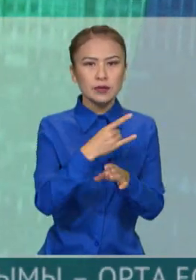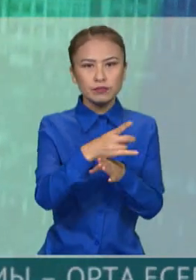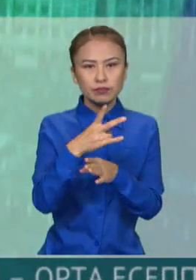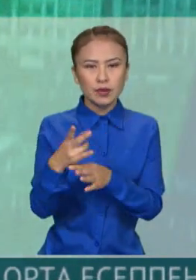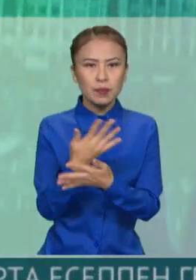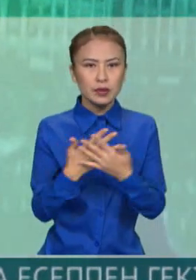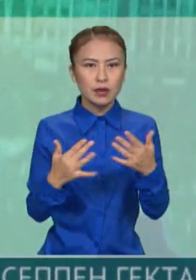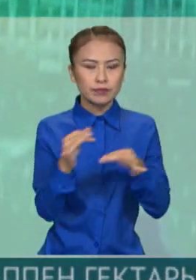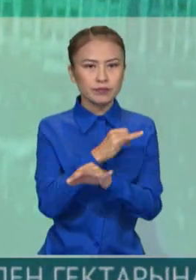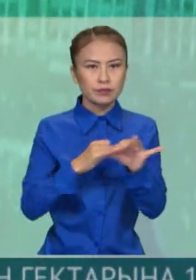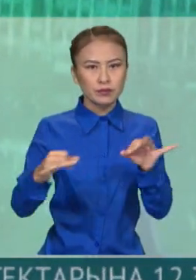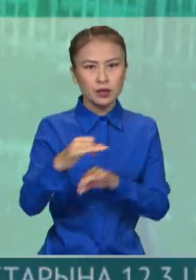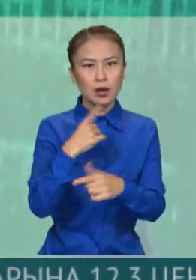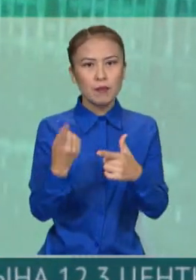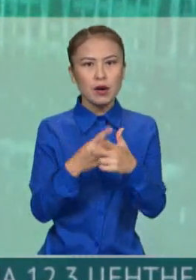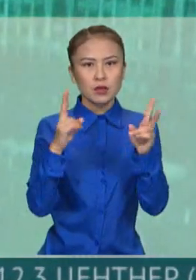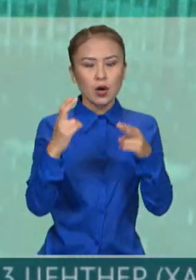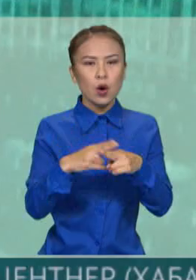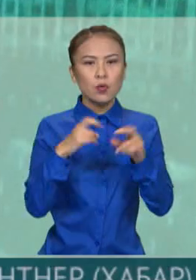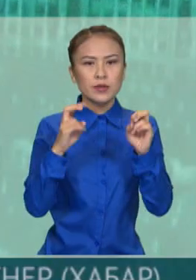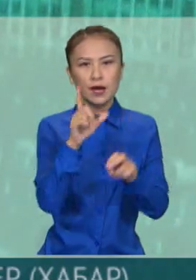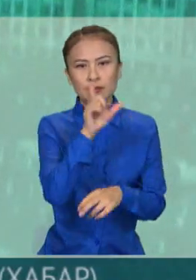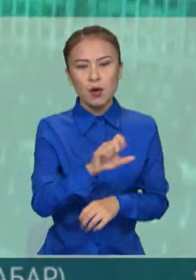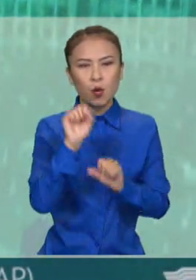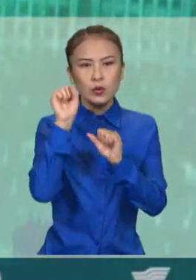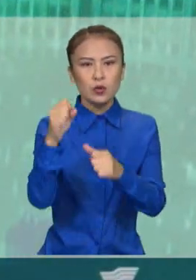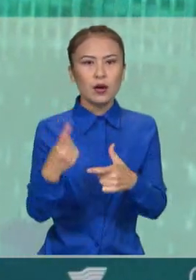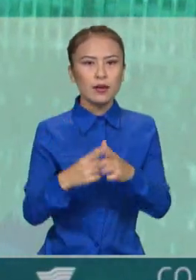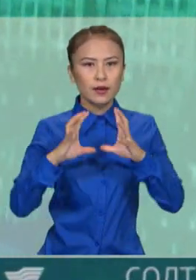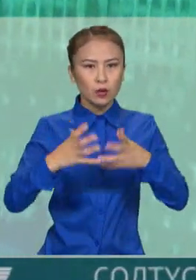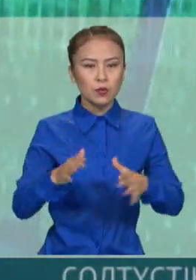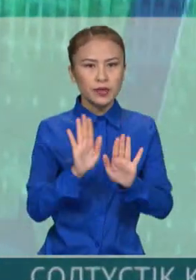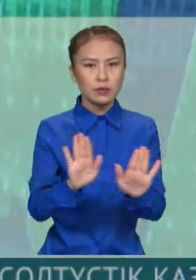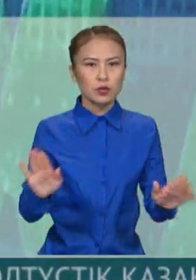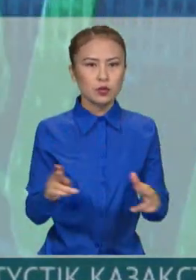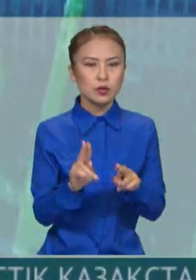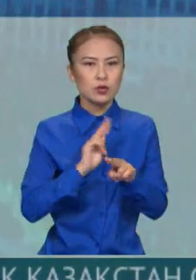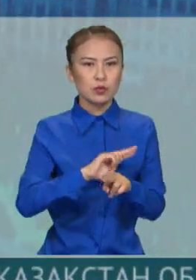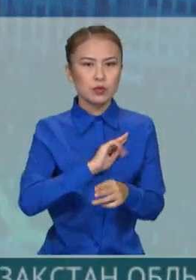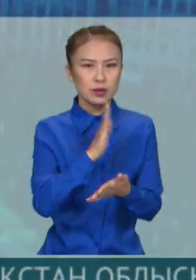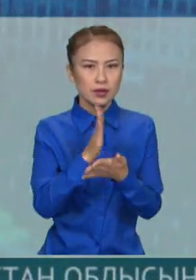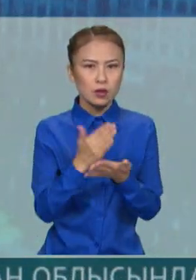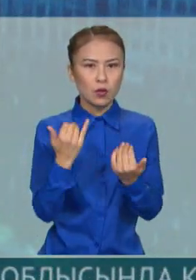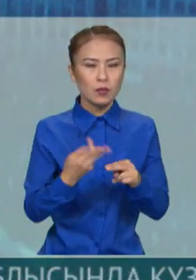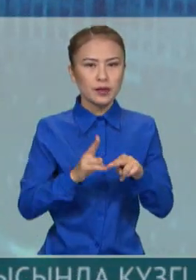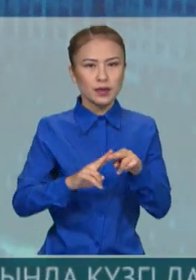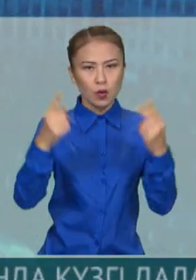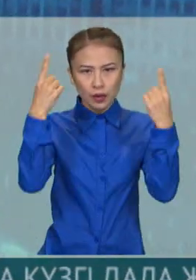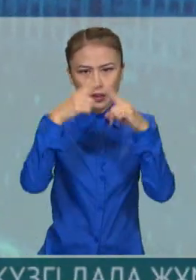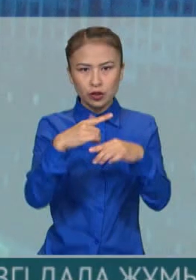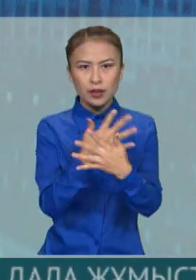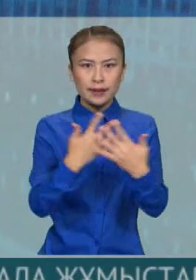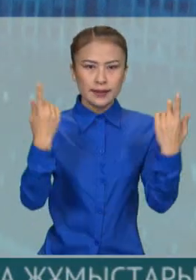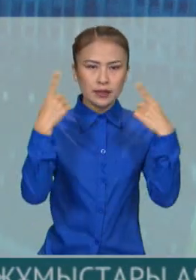берудің жолдарын талқылайды. Шара барысында қауіпсіздік және азаматтық қорғаныс жөніндегі халықаралық көрмеде жұмыс істейді. Көрмеде тың